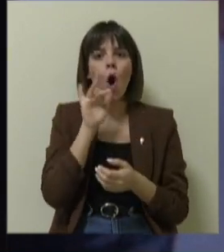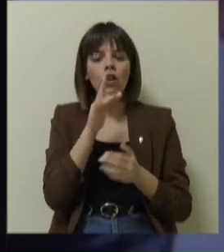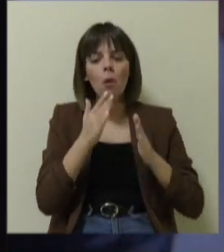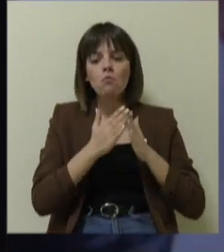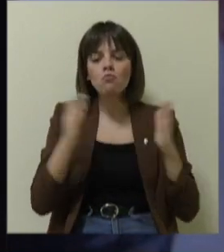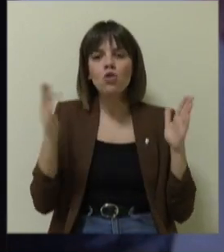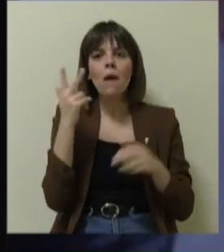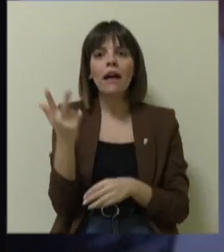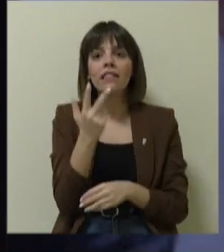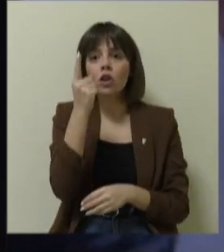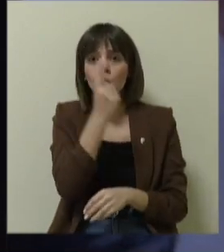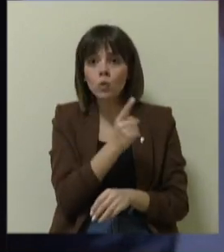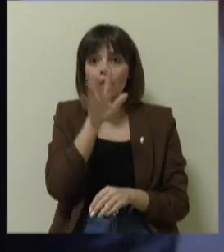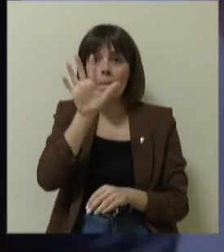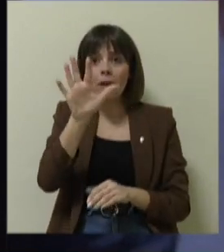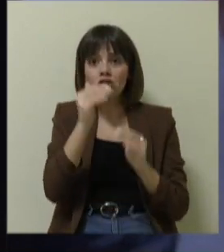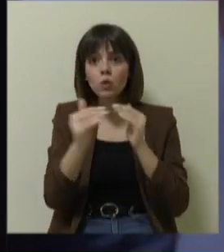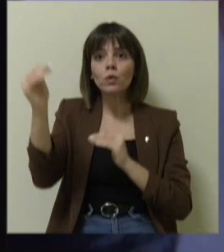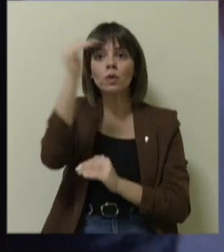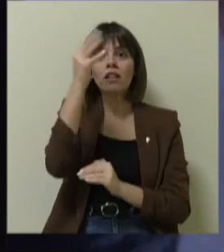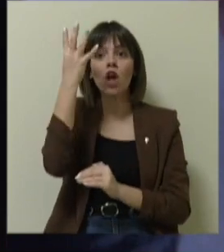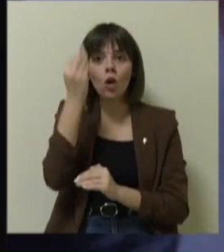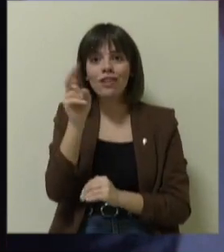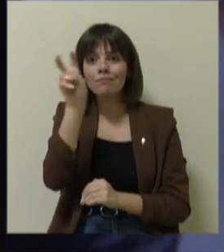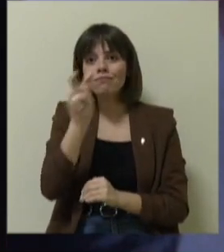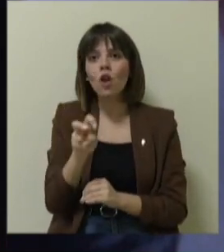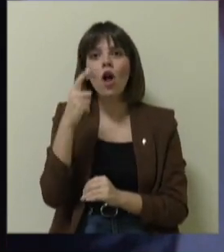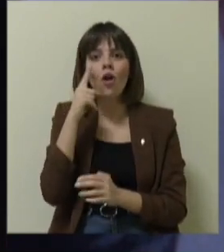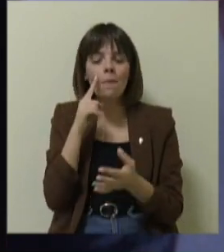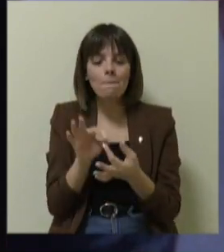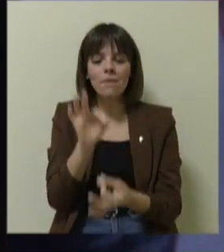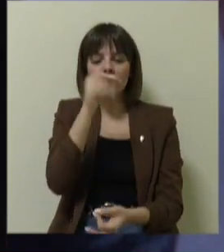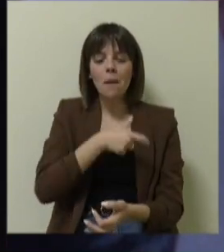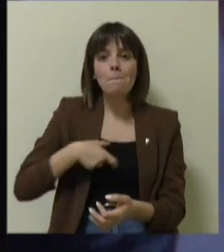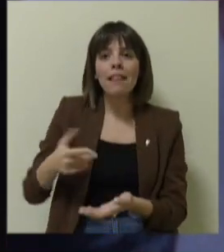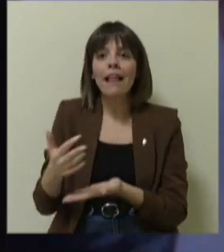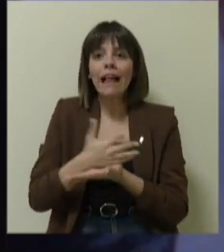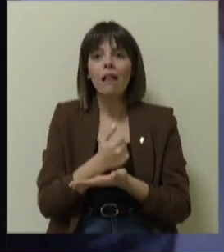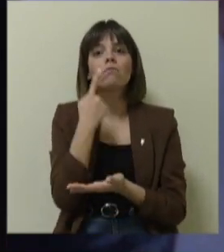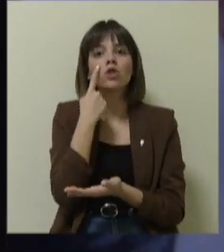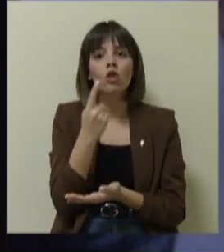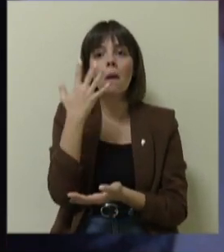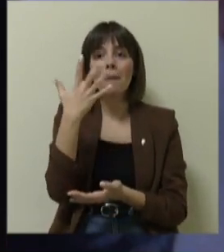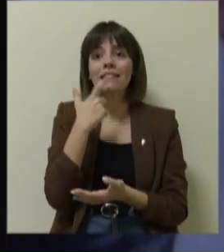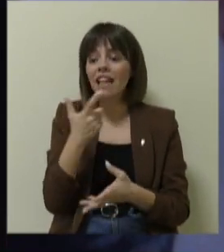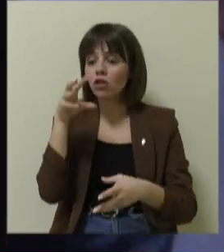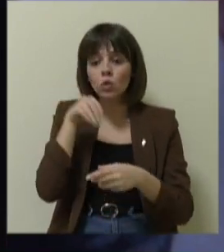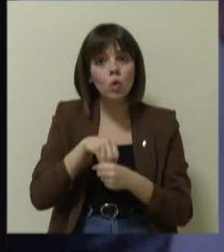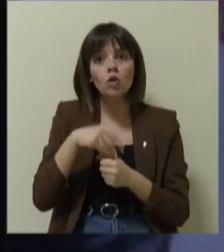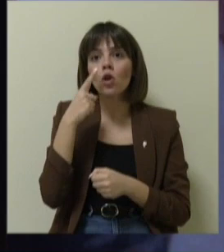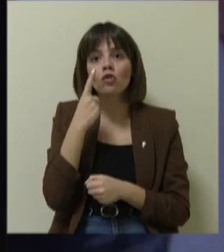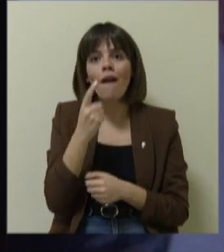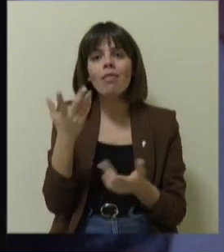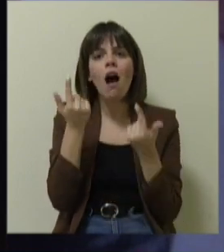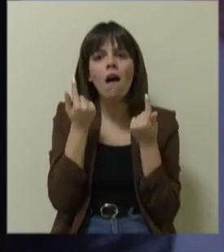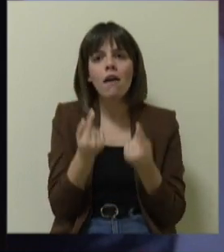hızını %5'in üzerine çıkaracak, dolar cinsinden kişi başına milli gelirimizi 5 yılın sonunda